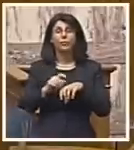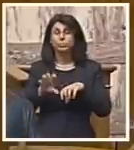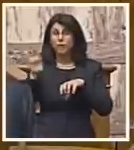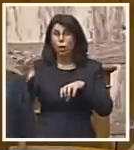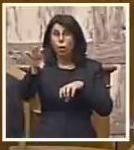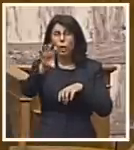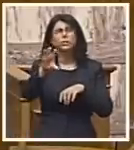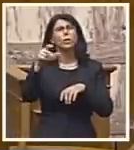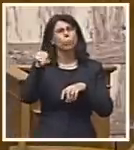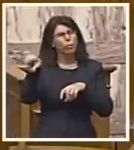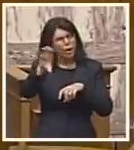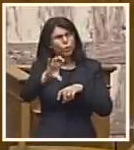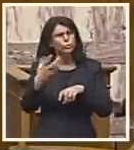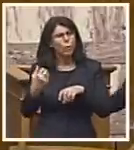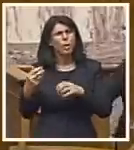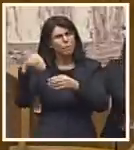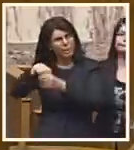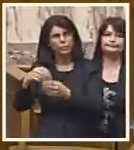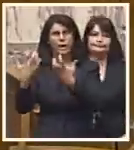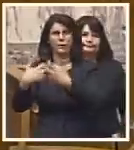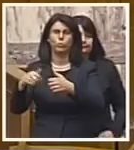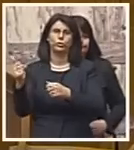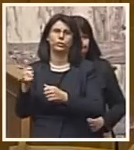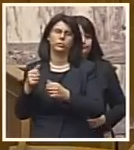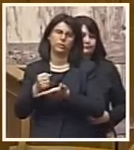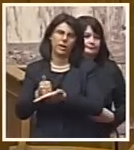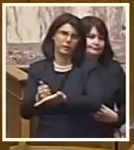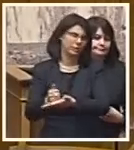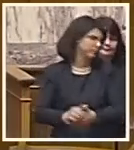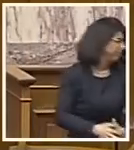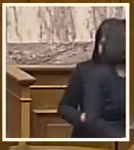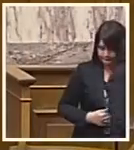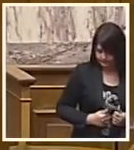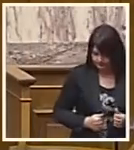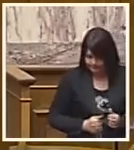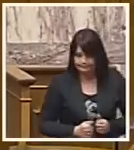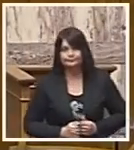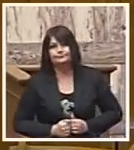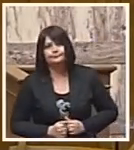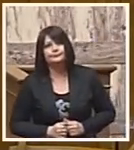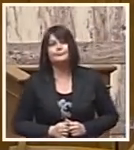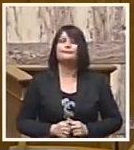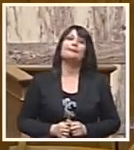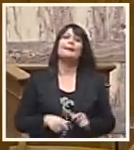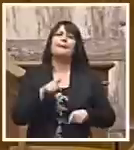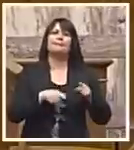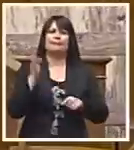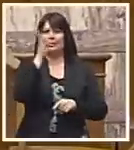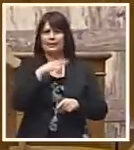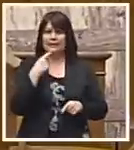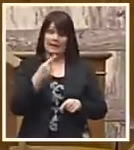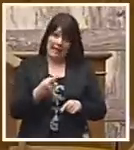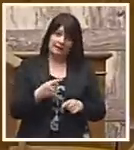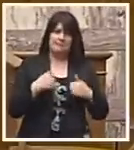στο μηχανισμό στήριξης όπως και εμείς. Παιχνίδια που φορούν τον μανδύα της επαναδιαπραγμάτευσης από μηδενική βάση,